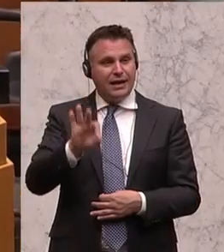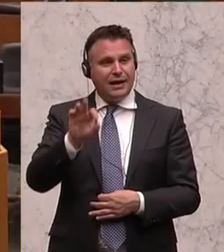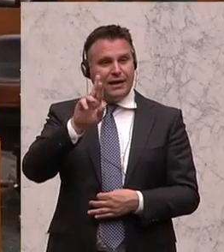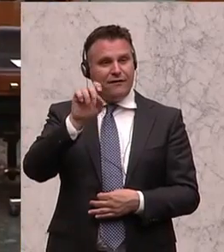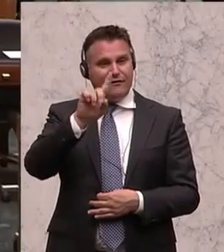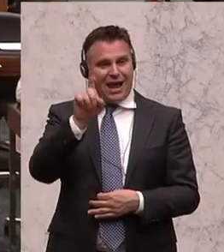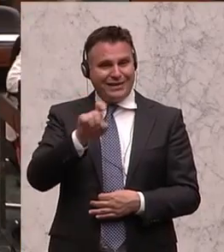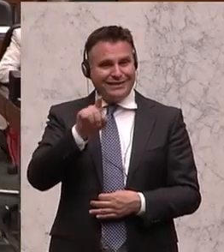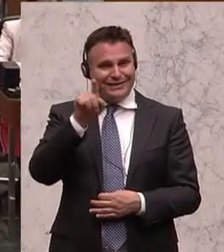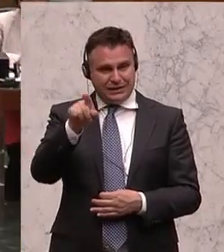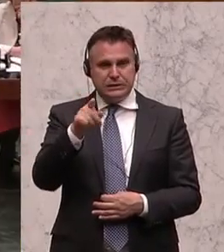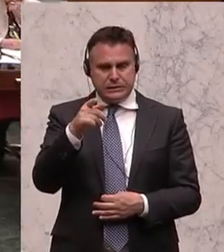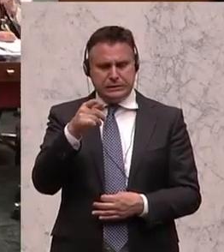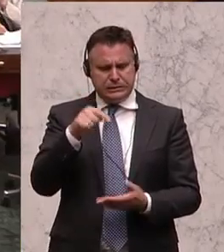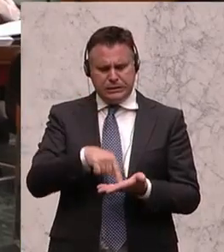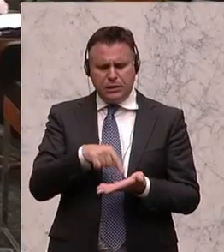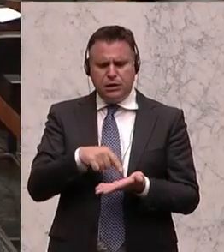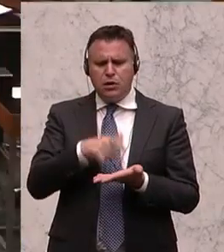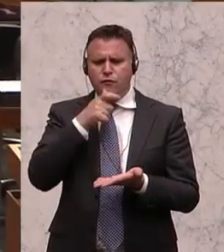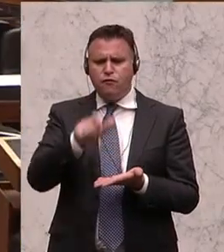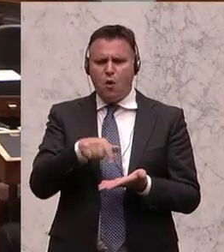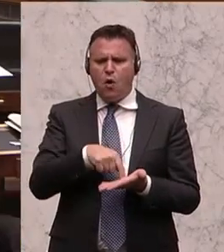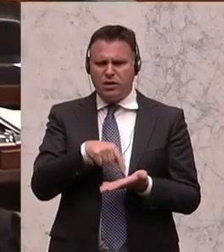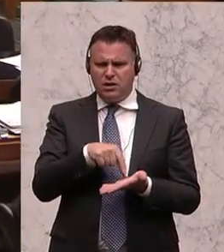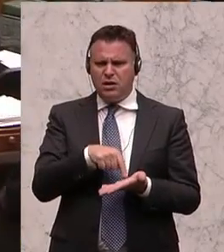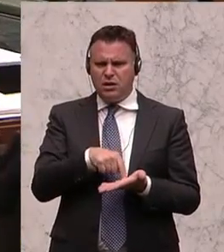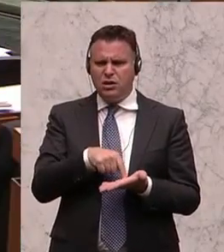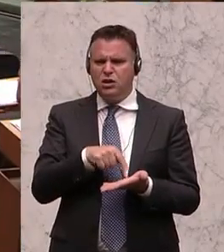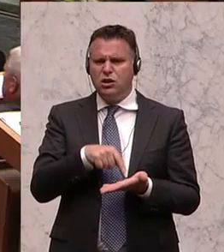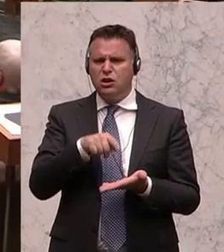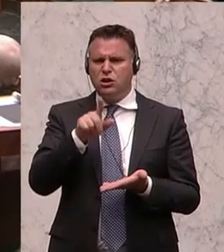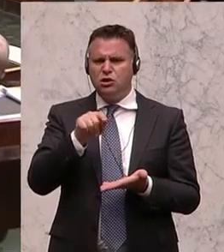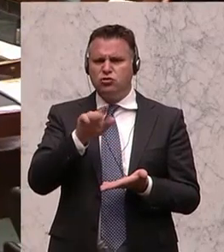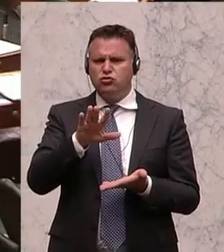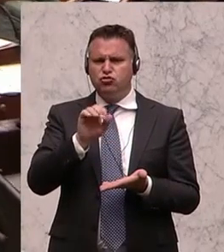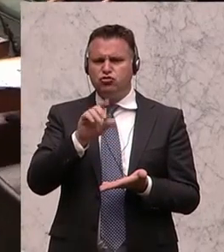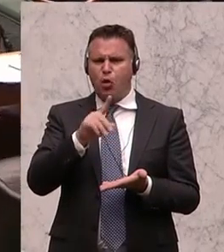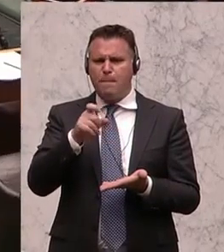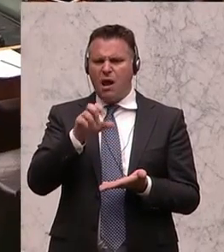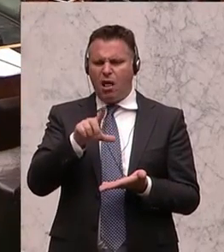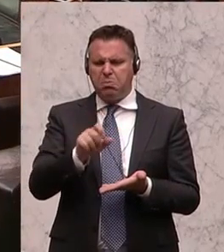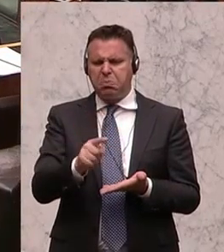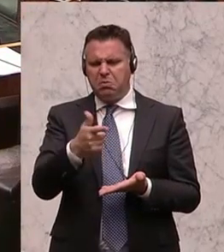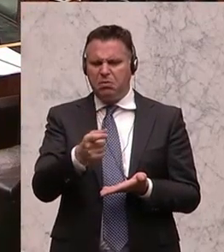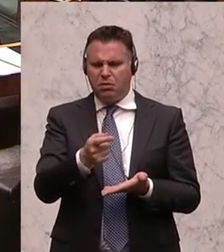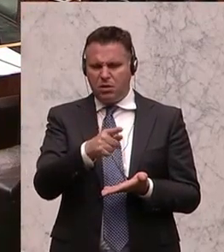Besitz in Händen. Ich erteile ihm für die Verwendung des Begriffes Jobberl-Bewirtschaftungsphrase einen